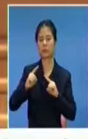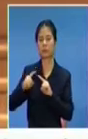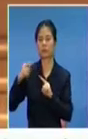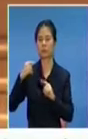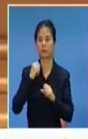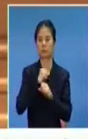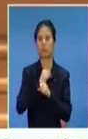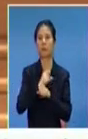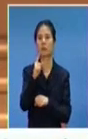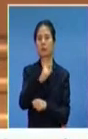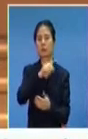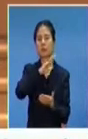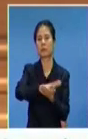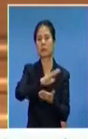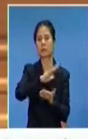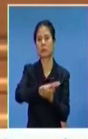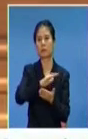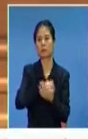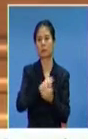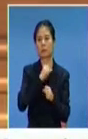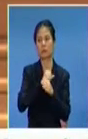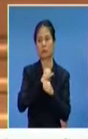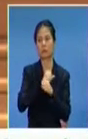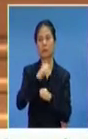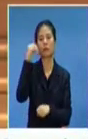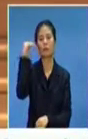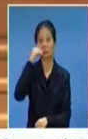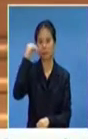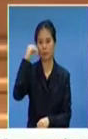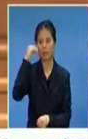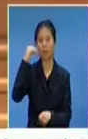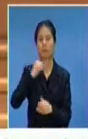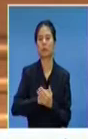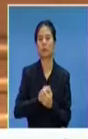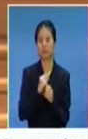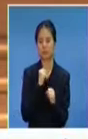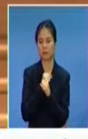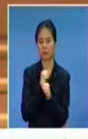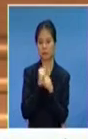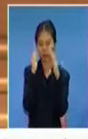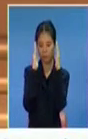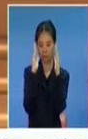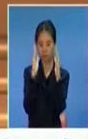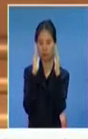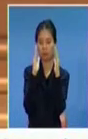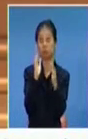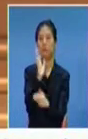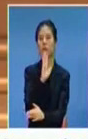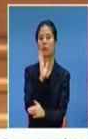องทำในโรงเรียนทำอย่างเป็นกิจจลักษณะทำอย่างจริงจังไม่ใช่ทำ